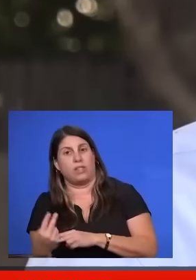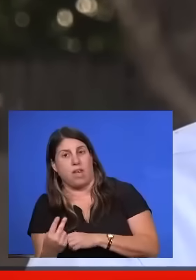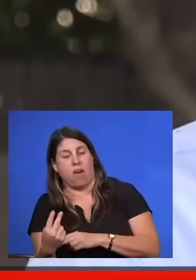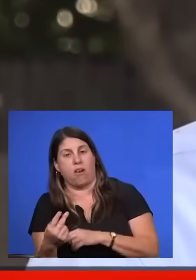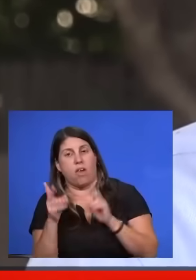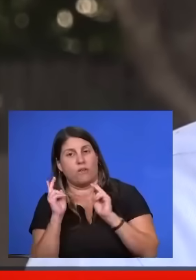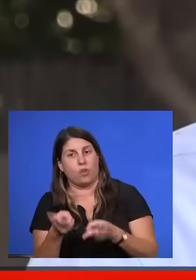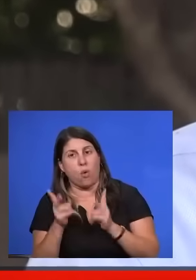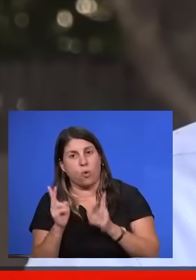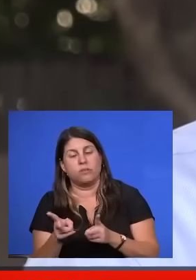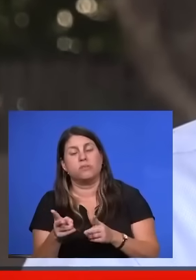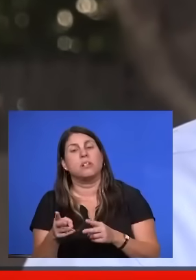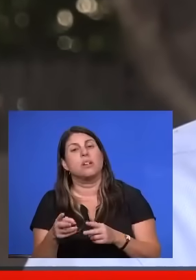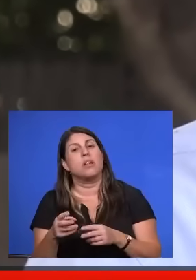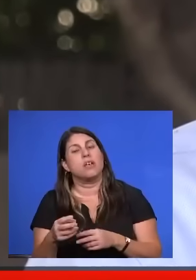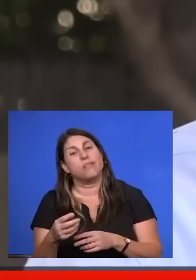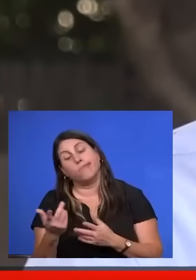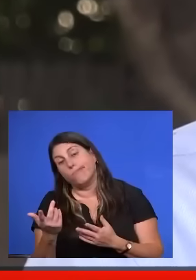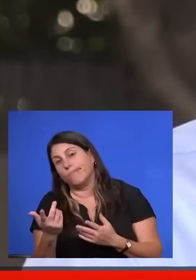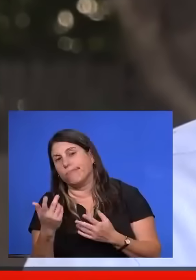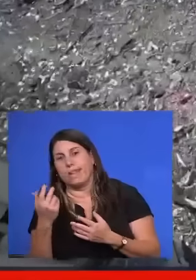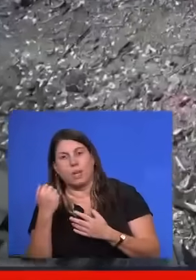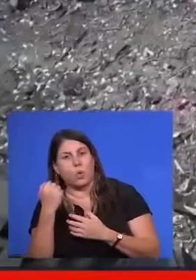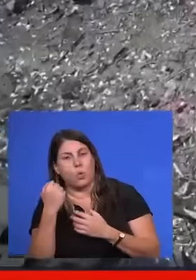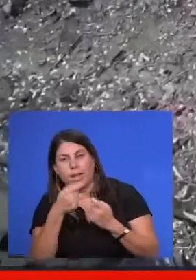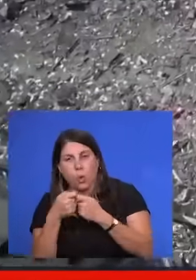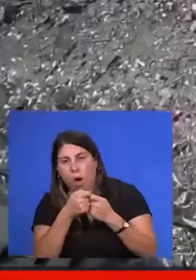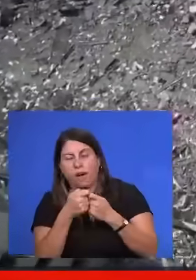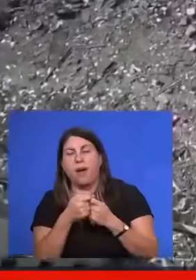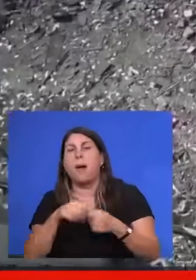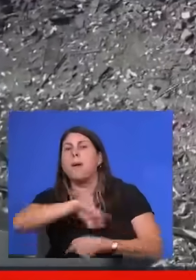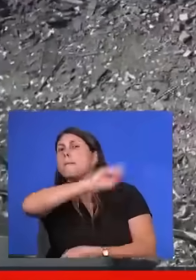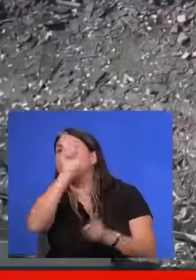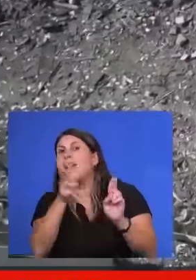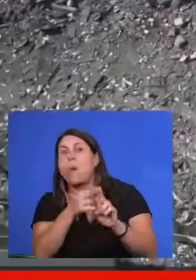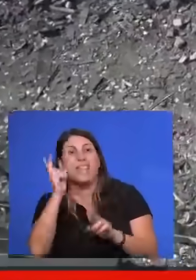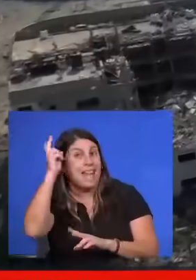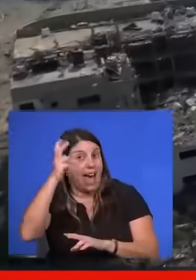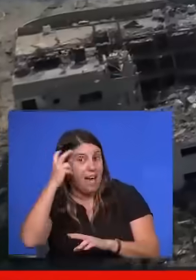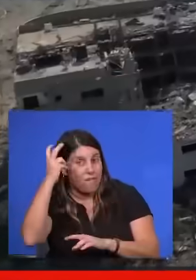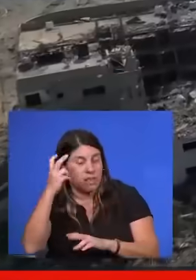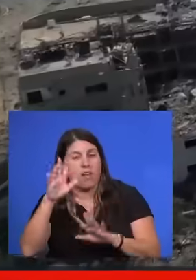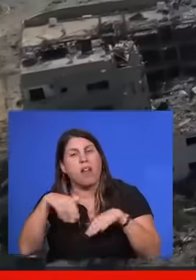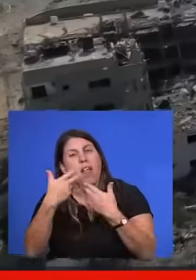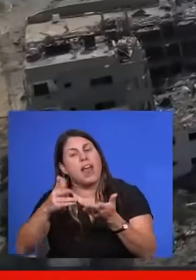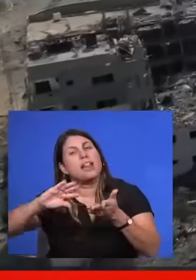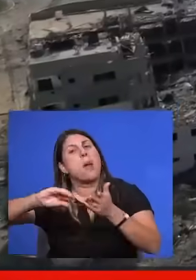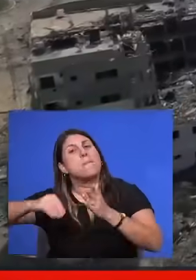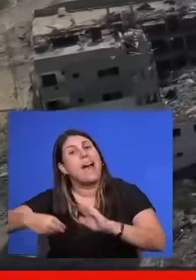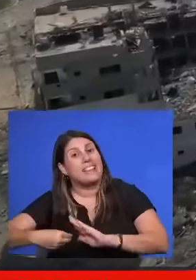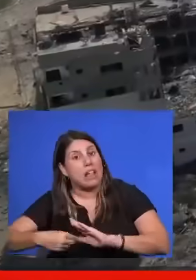כוח בינלאומי ערבי, מעין מנדט. זו אפשרות מאוד טובה, אם כי לא ברור שהמדינות